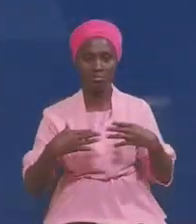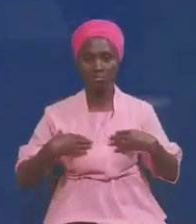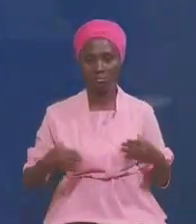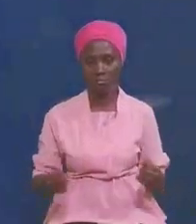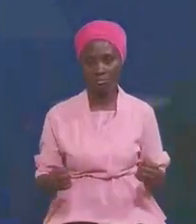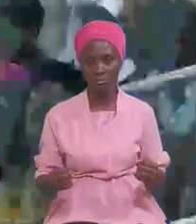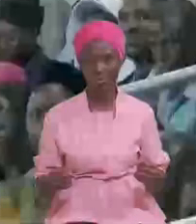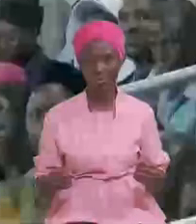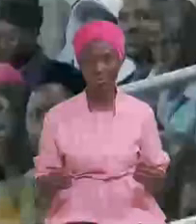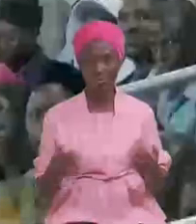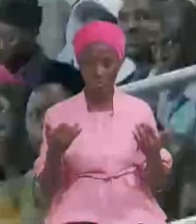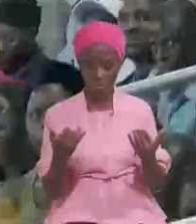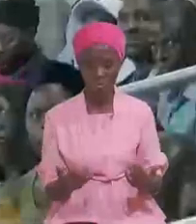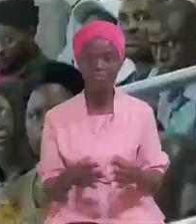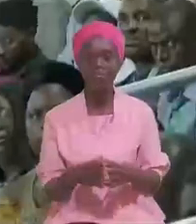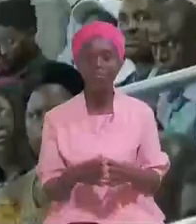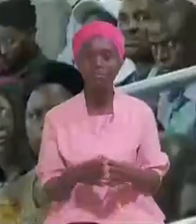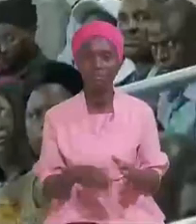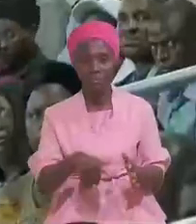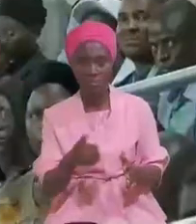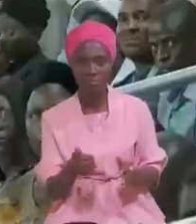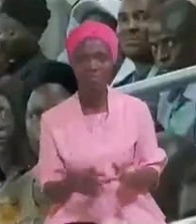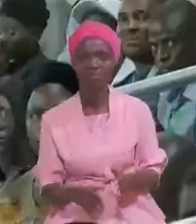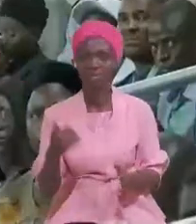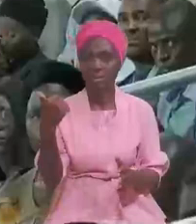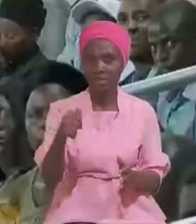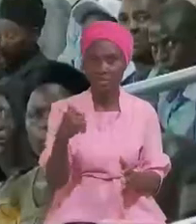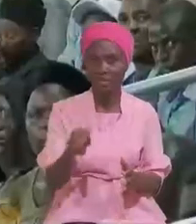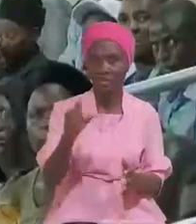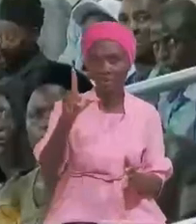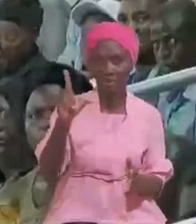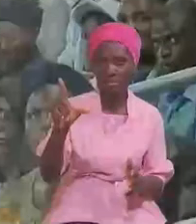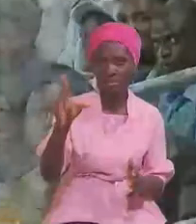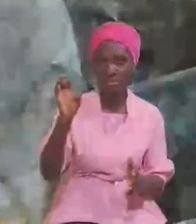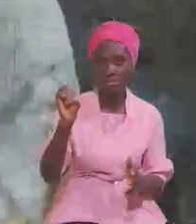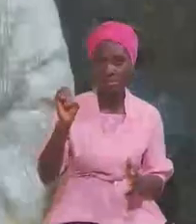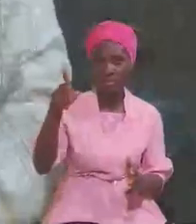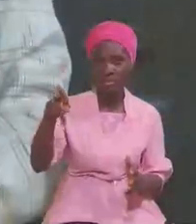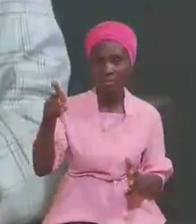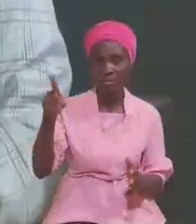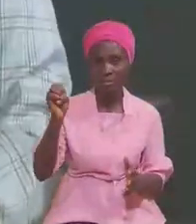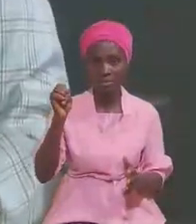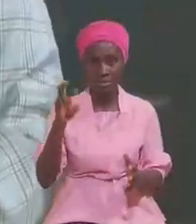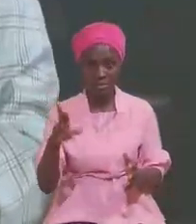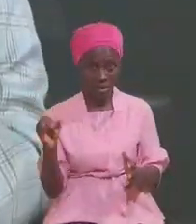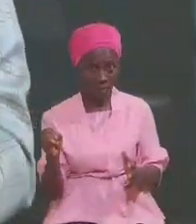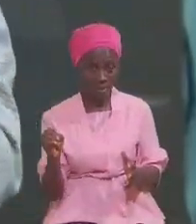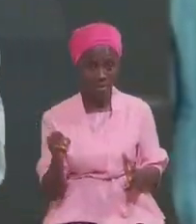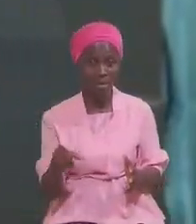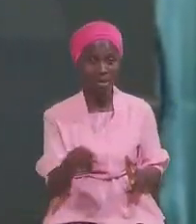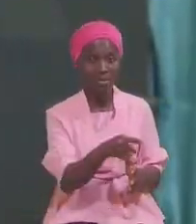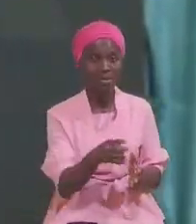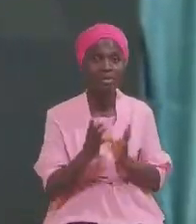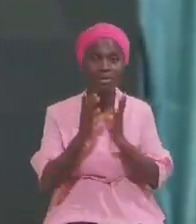Voici 10 lépreux. Et qui criaient, Jésus, fils de